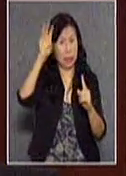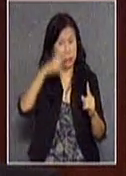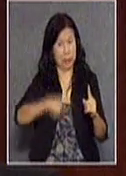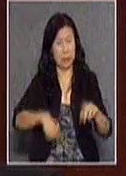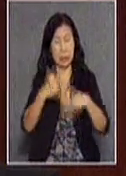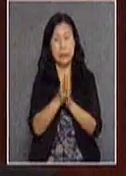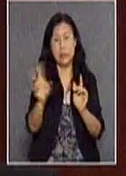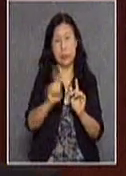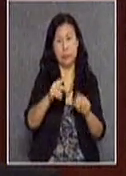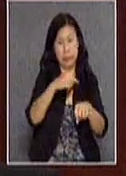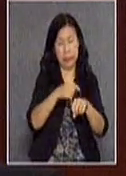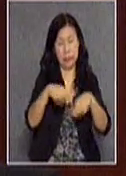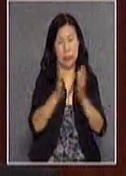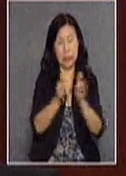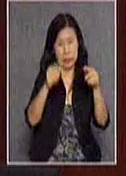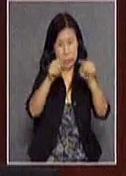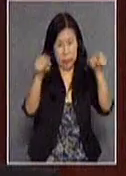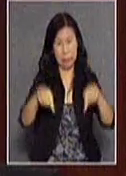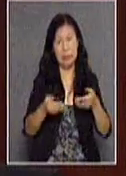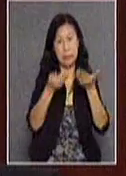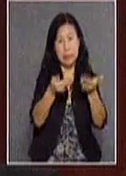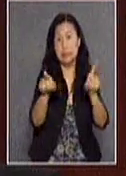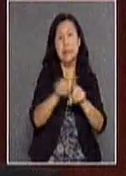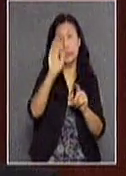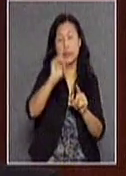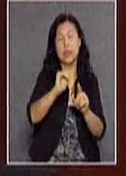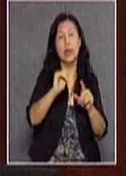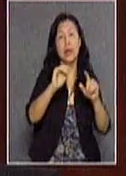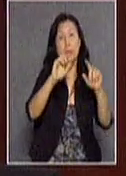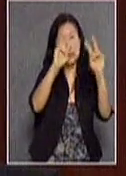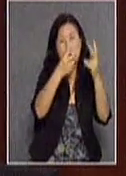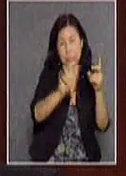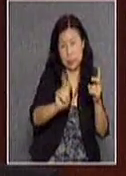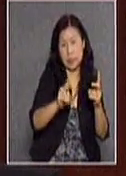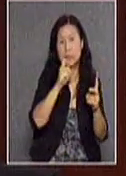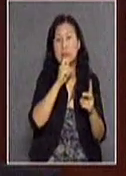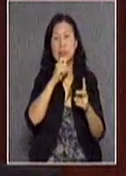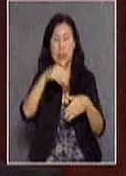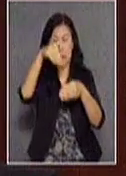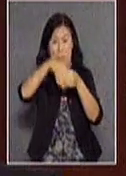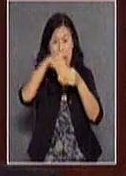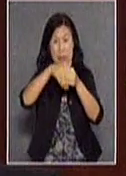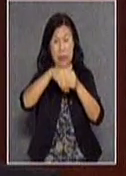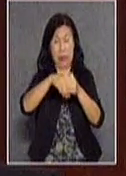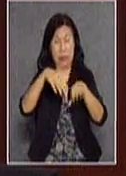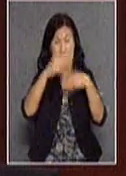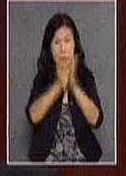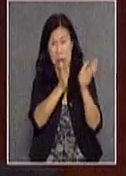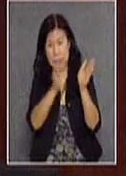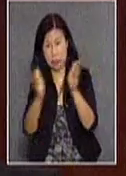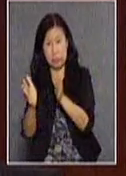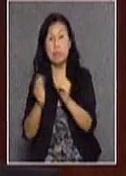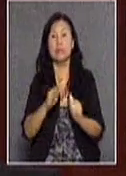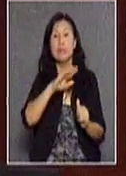時出現在我們的議程上面的。但是呢，在我們的表決過程裡面呢，就如果